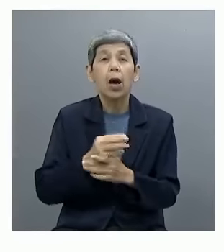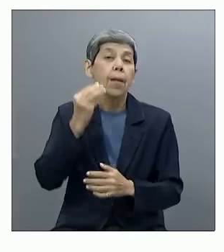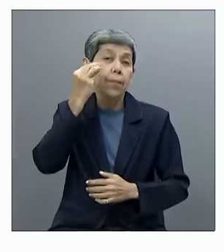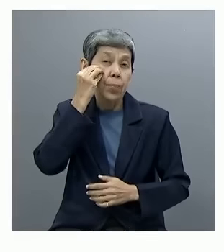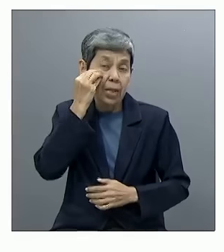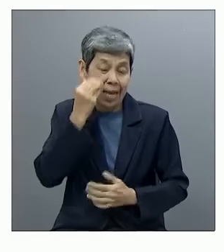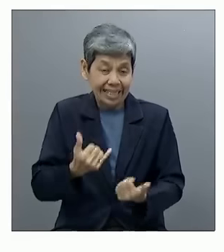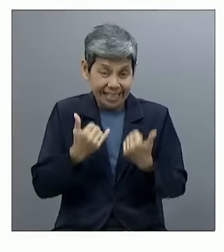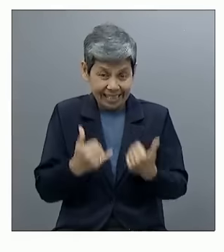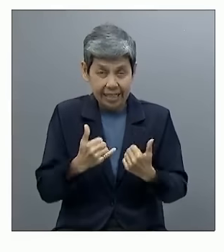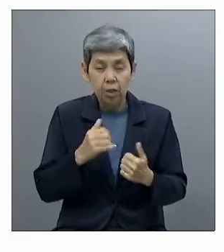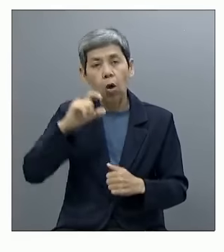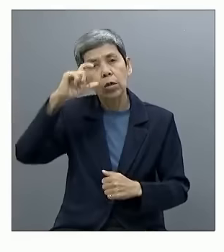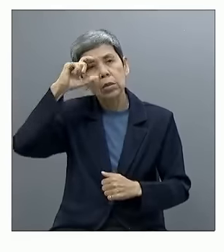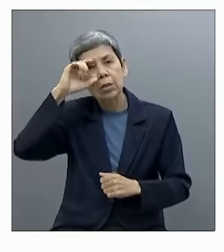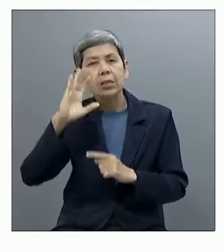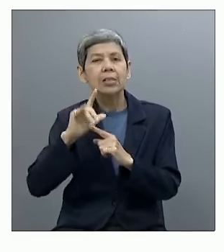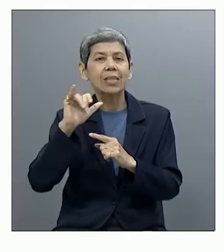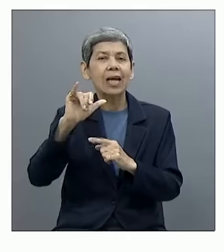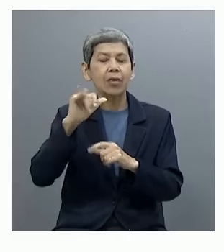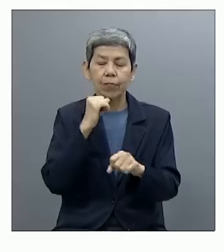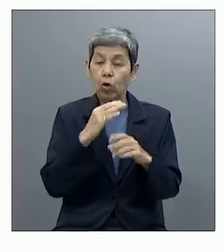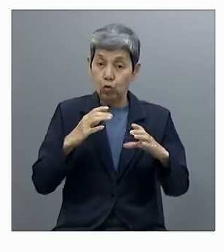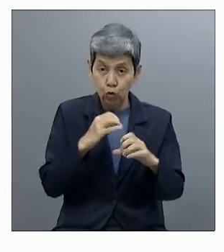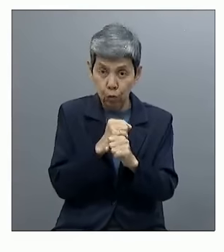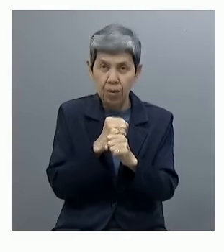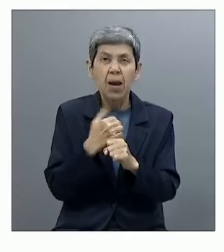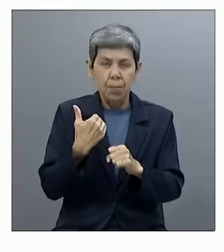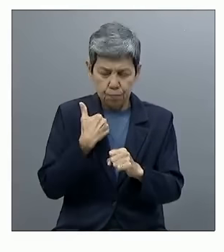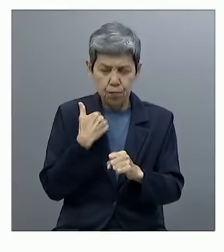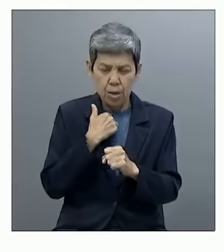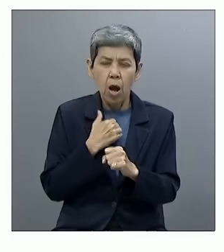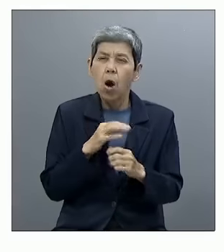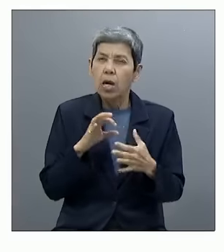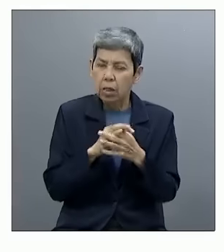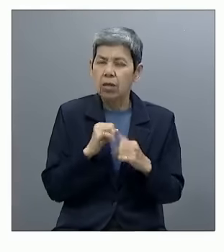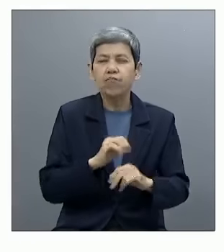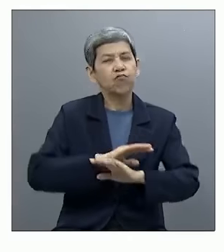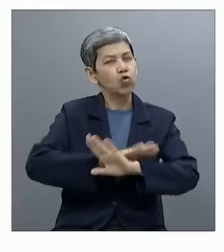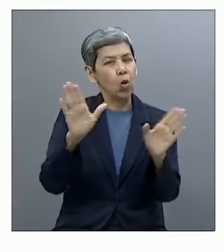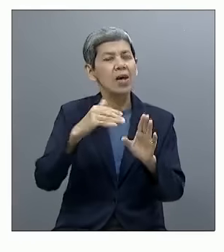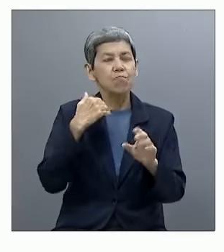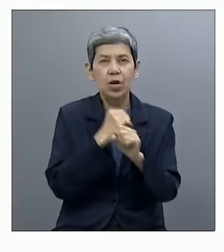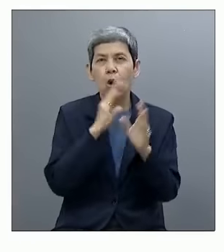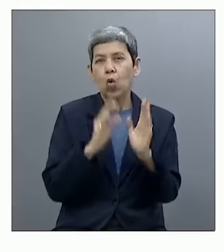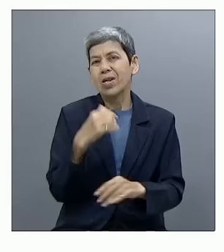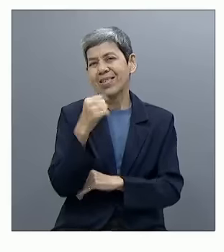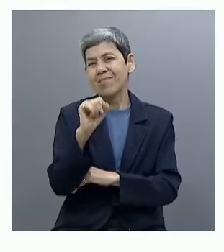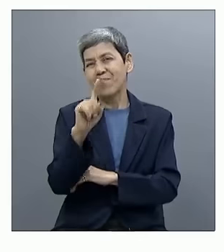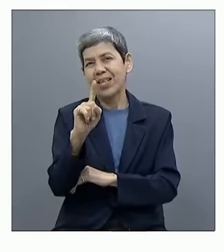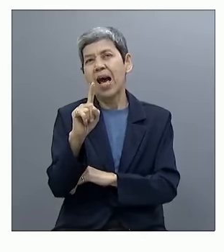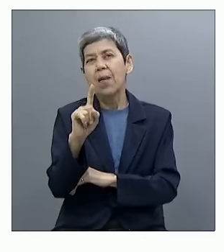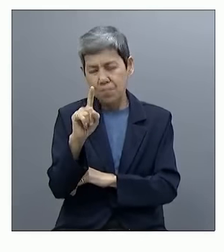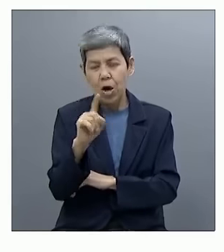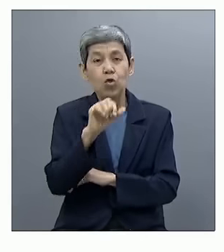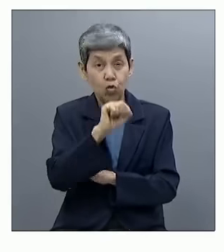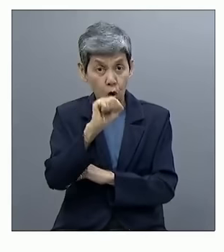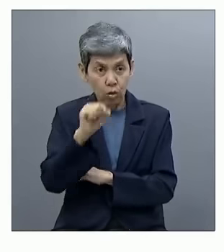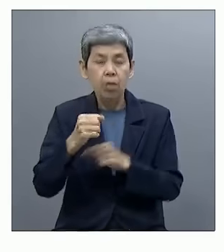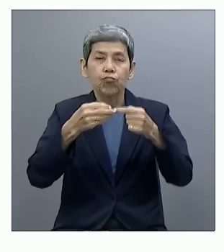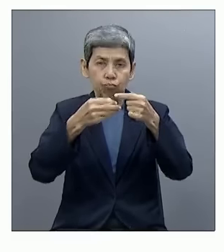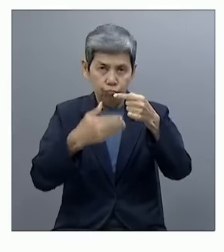ปัจจุบันที่เป็นของนายชัยธวัฒน์สรุปแล้วน่าจะมีผู้เข้าข่ายถูกเพิกถอน11คนและในจำนวนนี้เป็นส.ส.บัญชีร